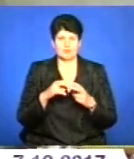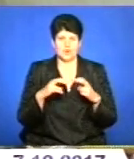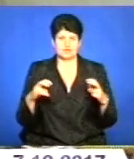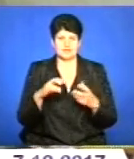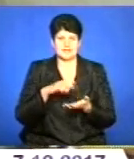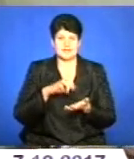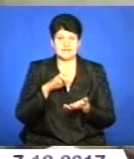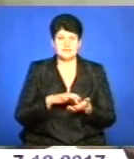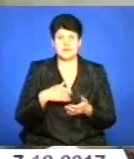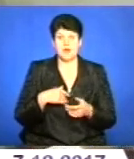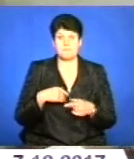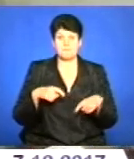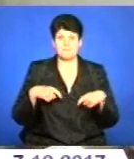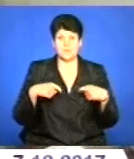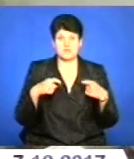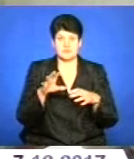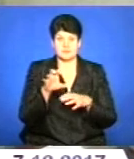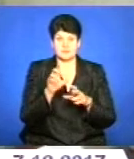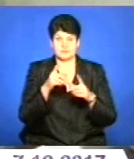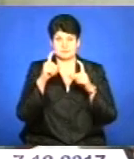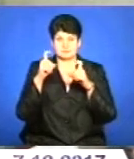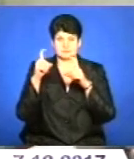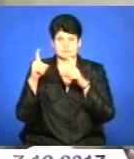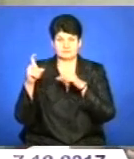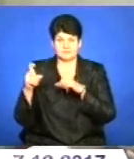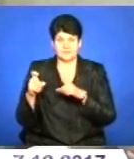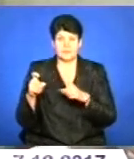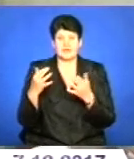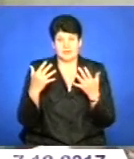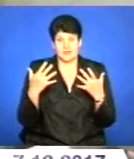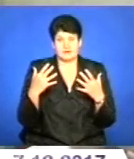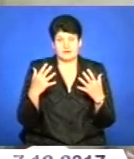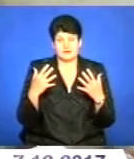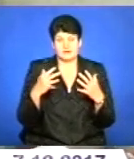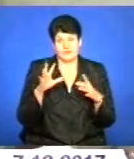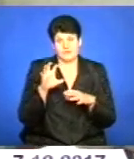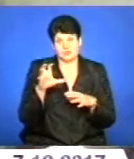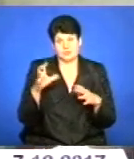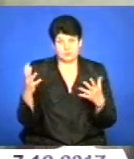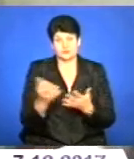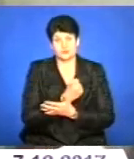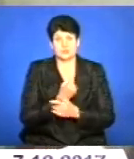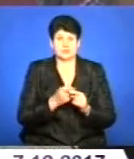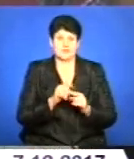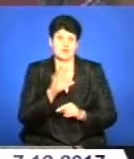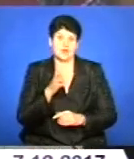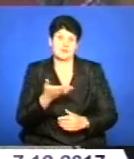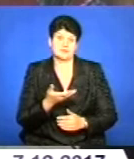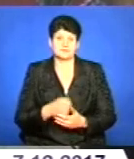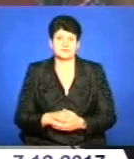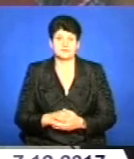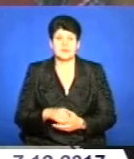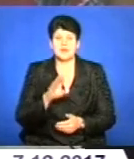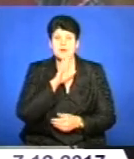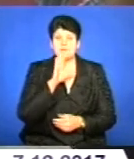по фотоапарат і почала її знімати. І так декілька кадрів, і вийшла така фотографія. Мати